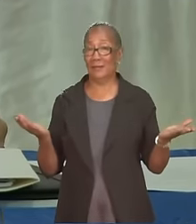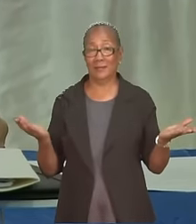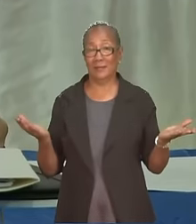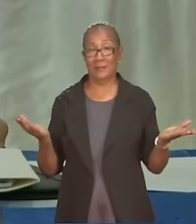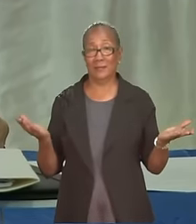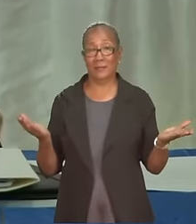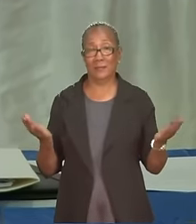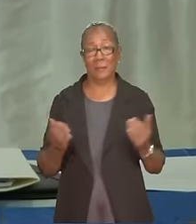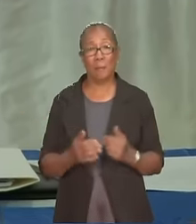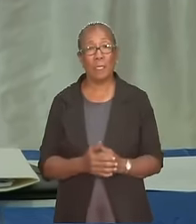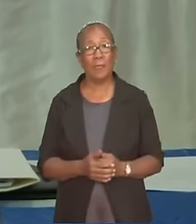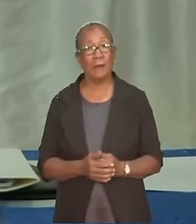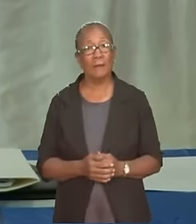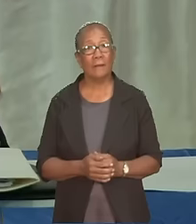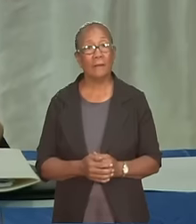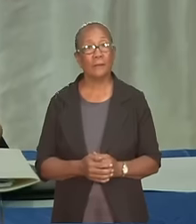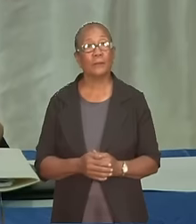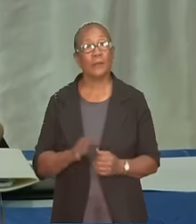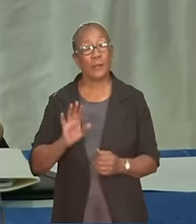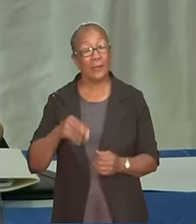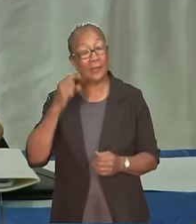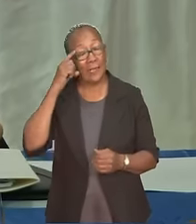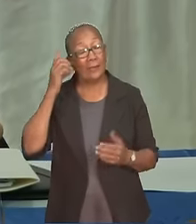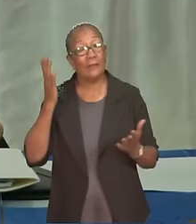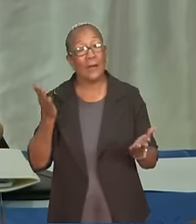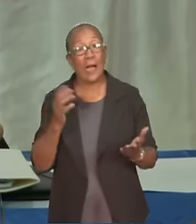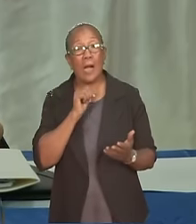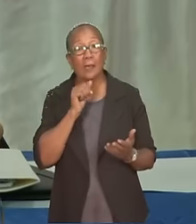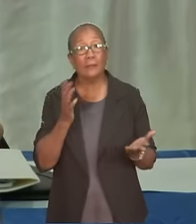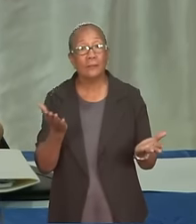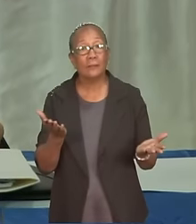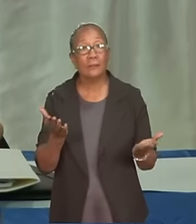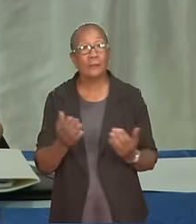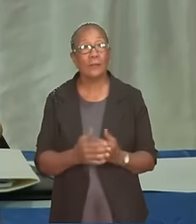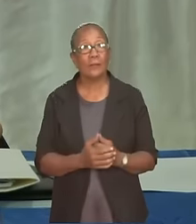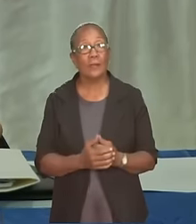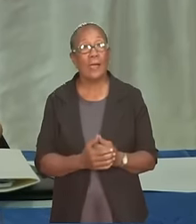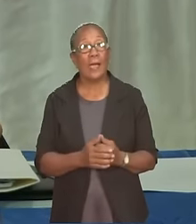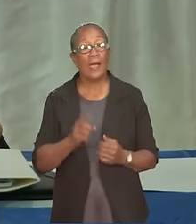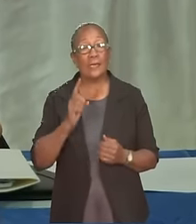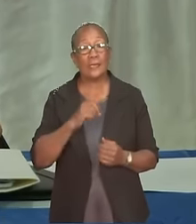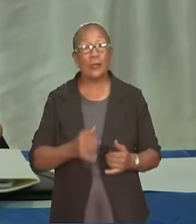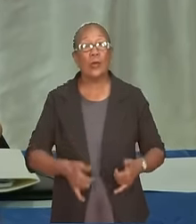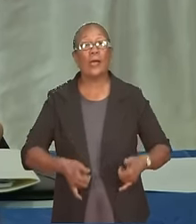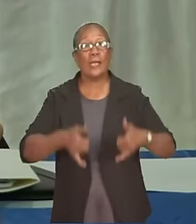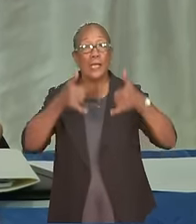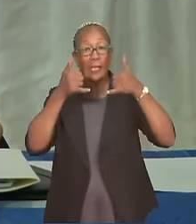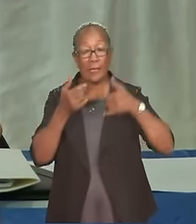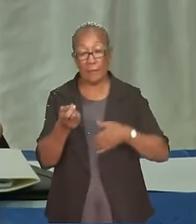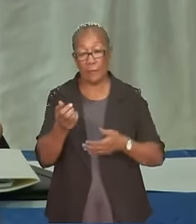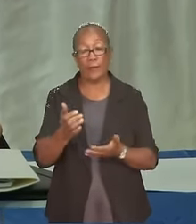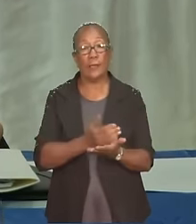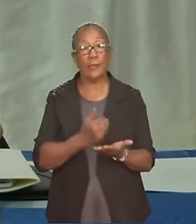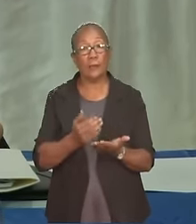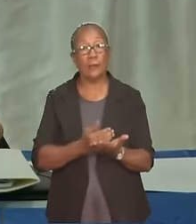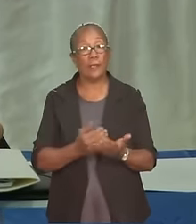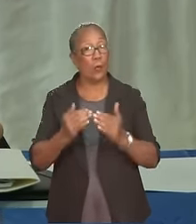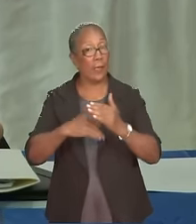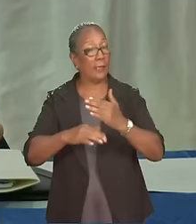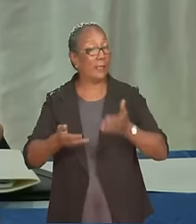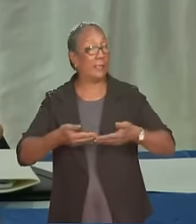Toch? Dit moet aangepakt worden. Er zijn nog veel inkomsten die misgelopen waren, ook bij de